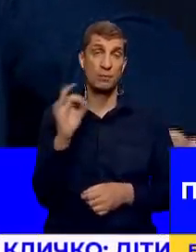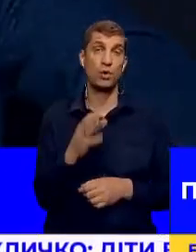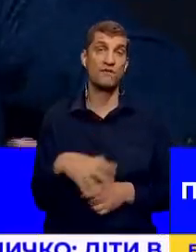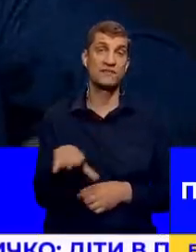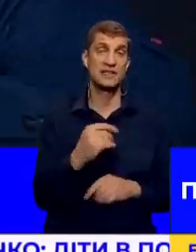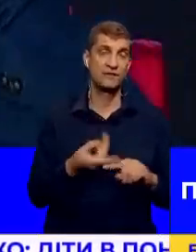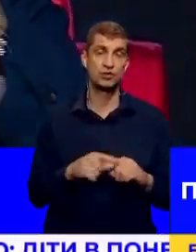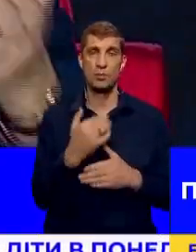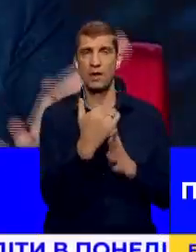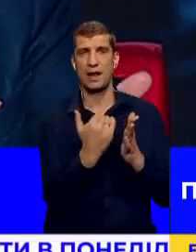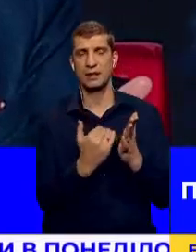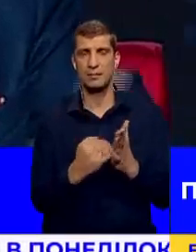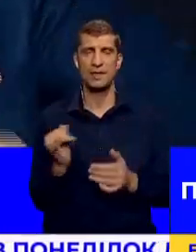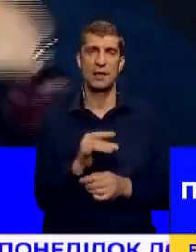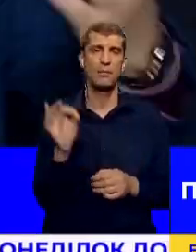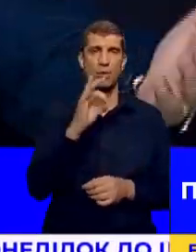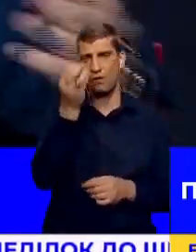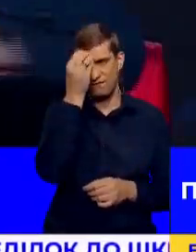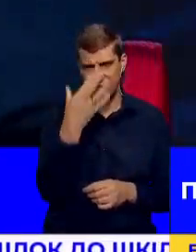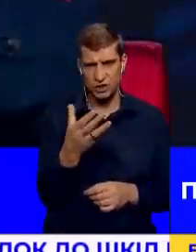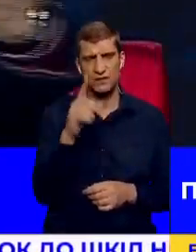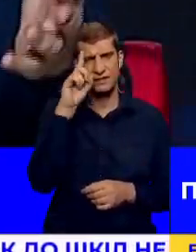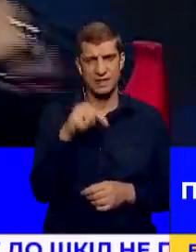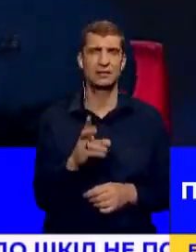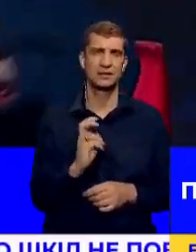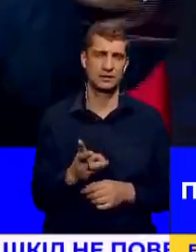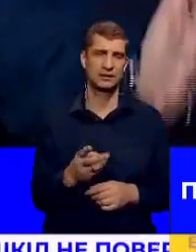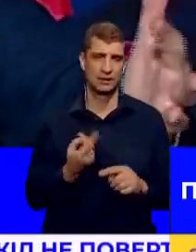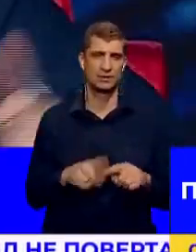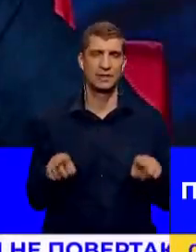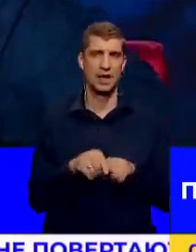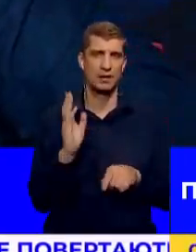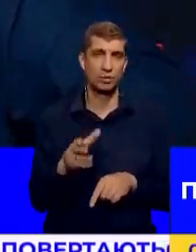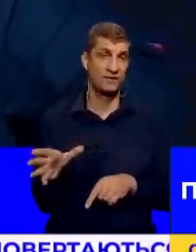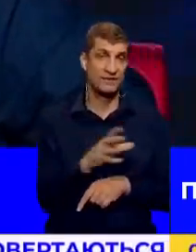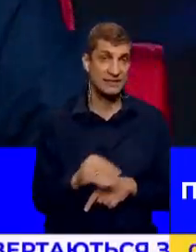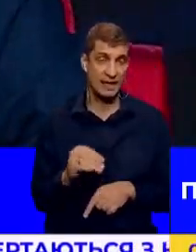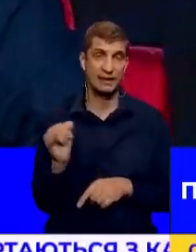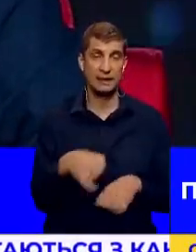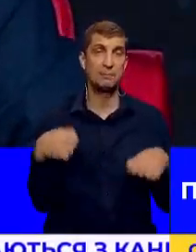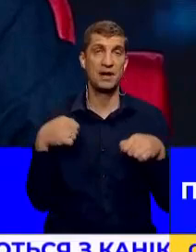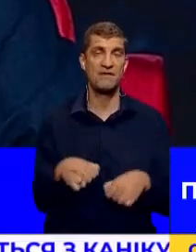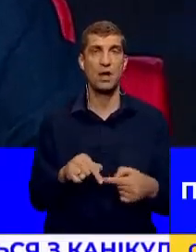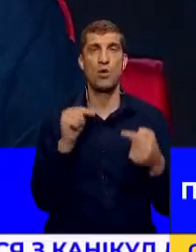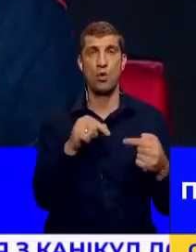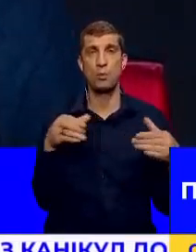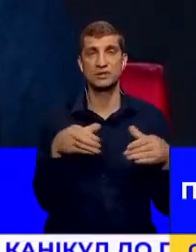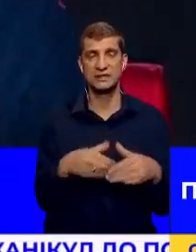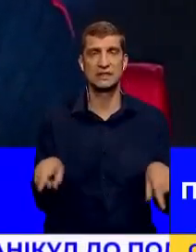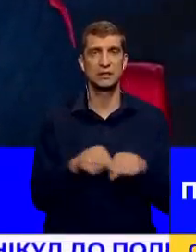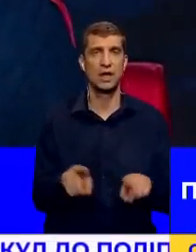цьому регламенті, і про ввічливість, ну, знаєте, як, ну, оце так, буде все, і права опозиції. Так